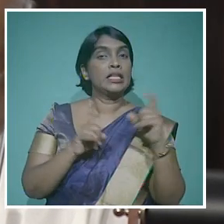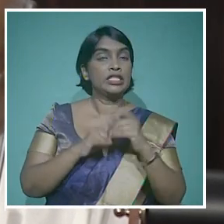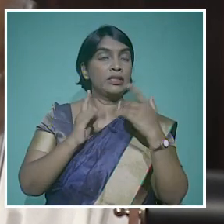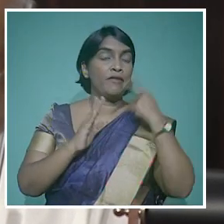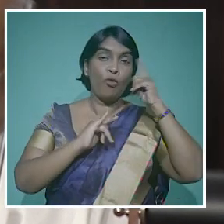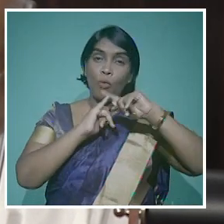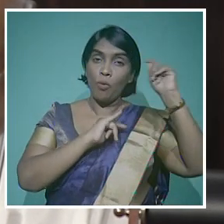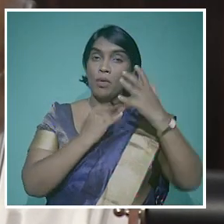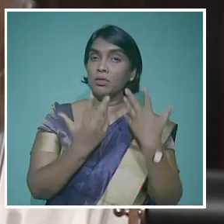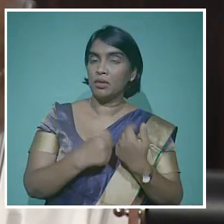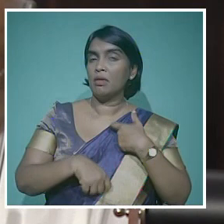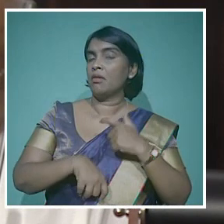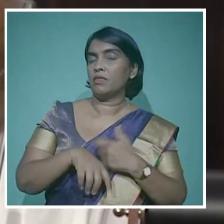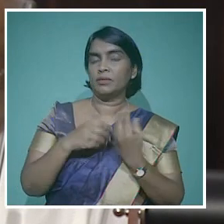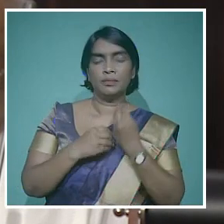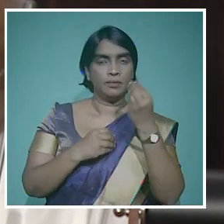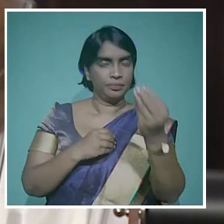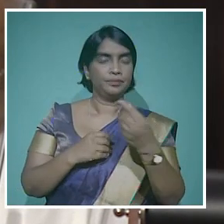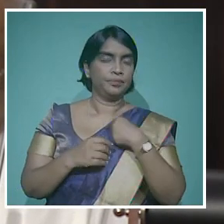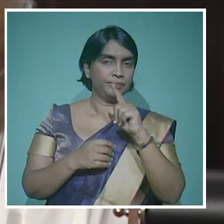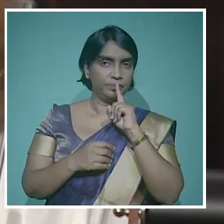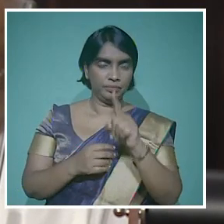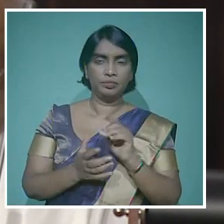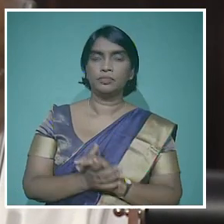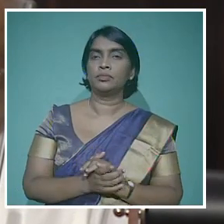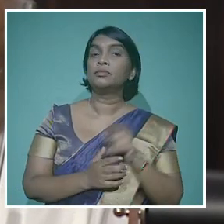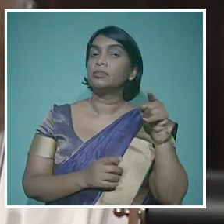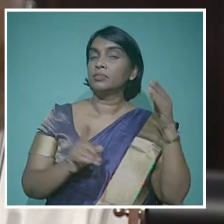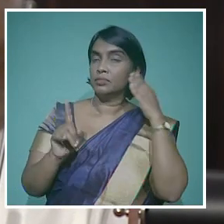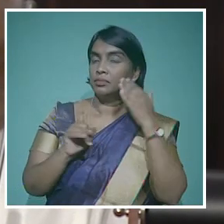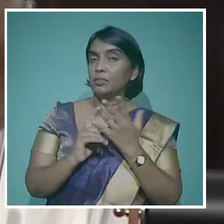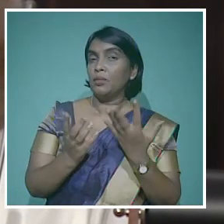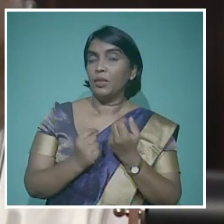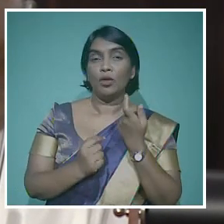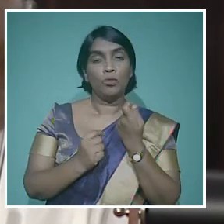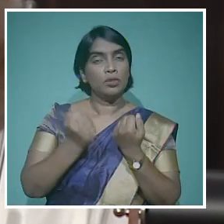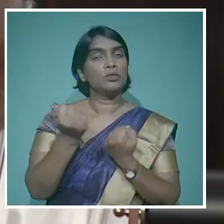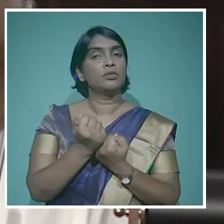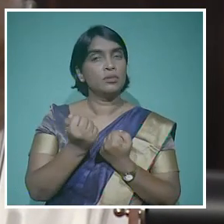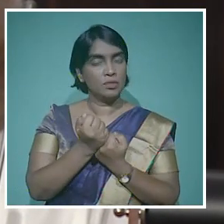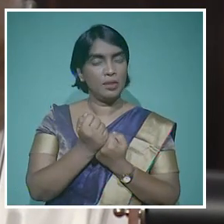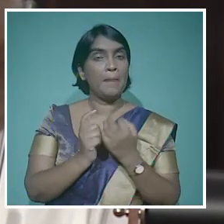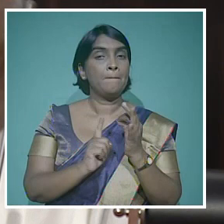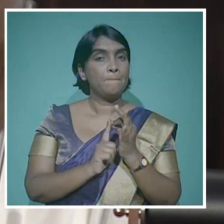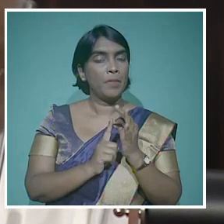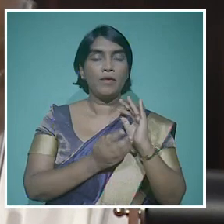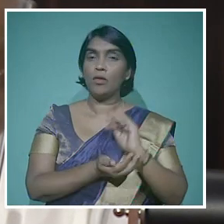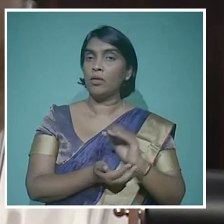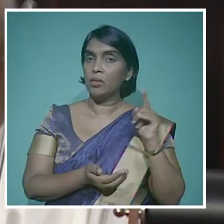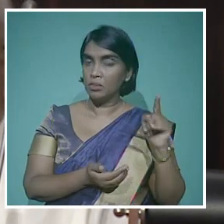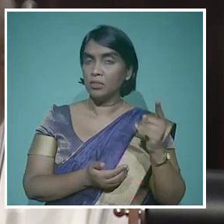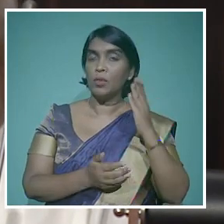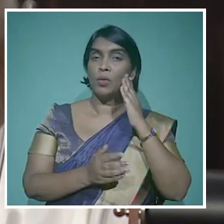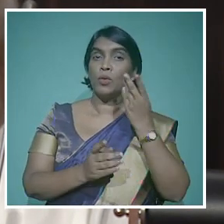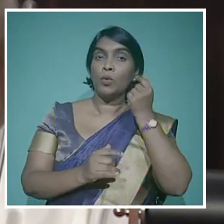හැදෑරීම සඳහා අවස්ථා සලසා දීමට යෝජනා කරනවා. මේ සඳහා අවශ්‍ය මූල්‍ය සහාය පෞද්ගලික අංශයෙන්